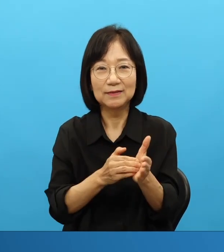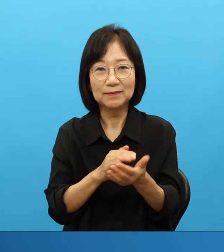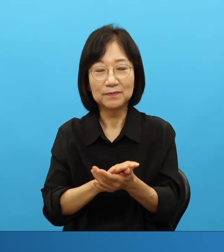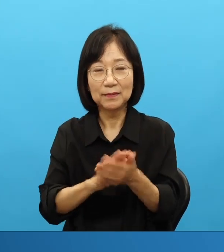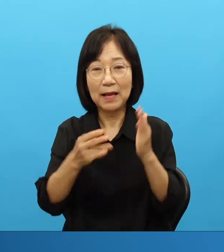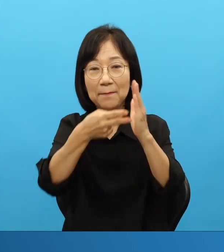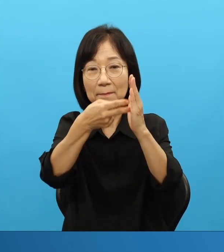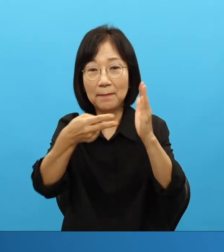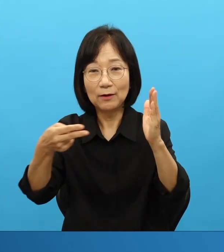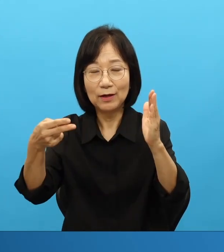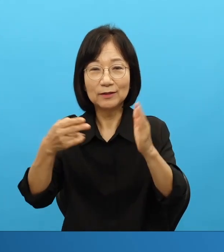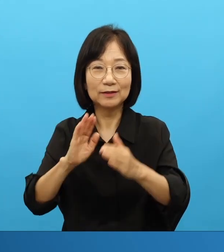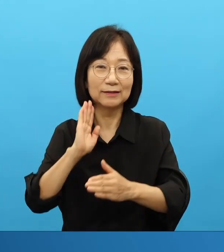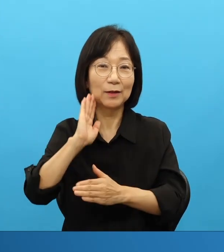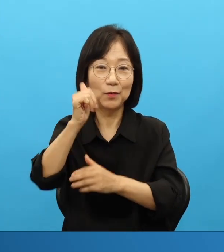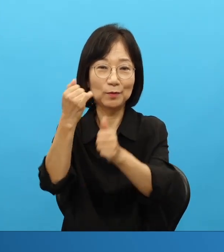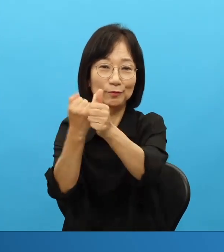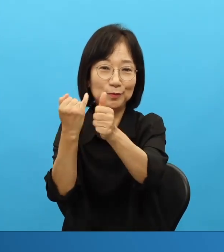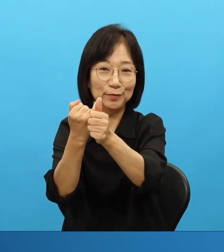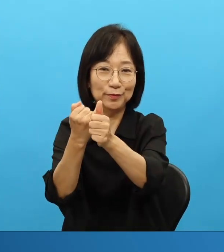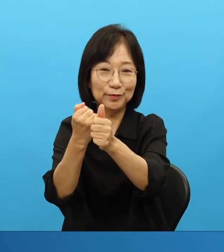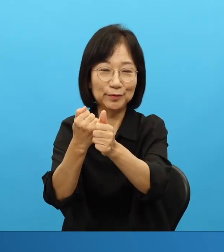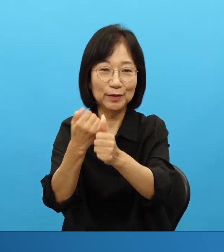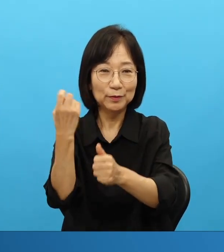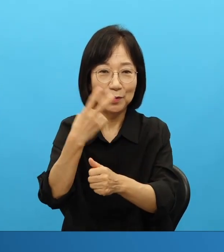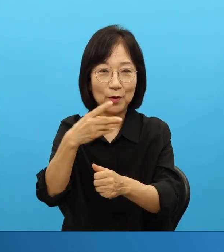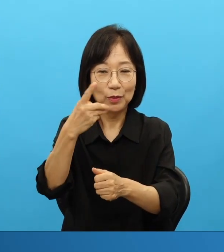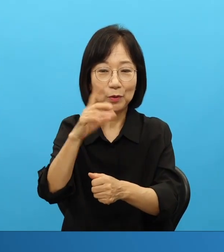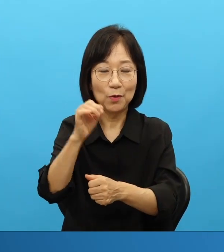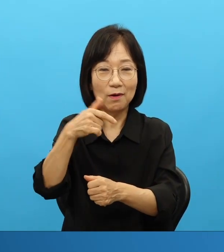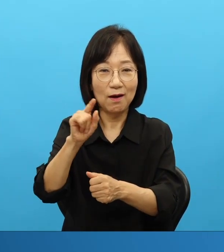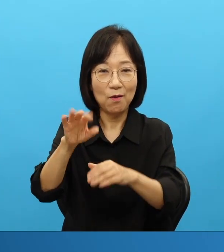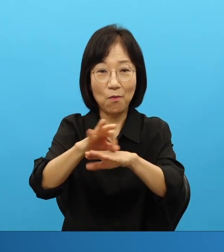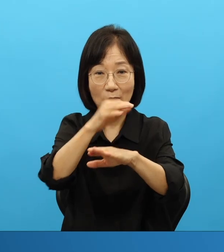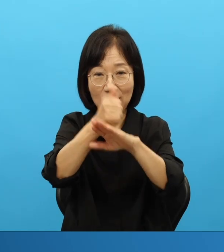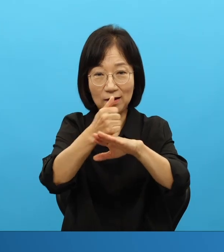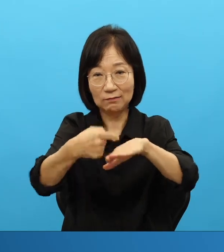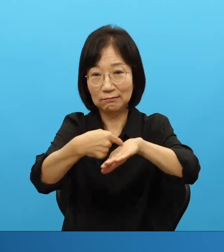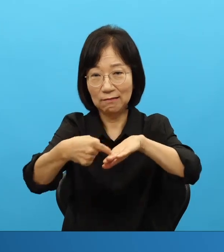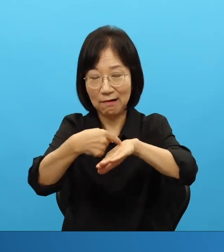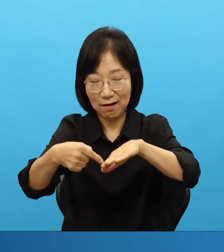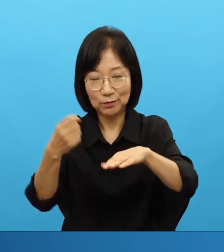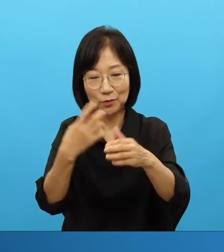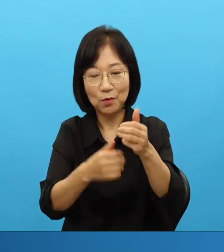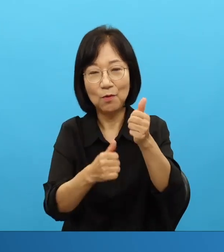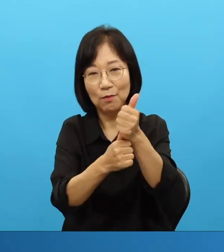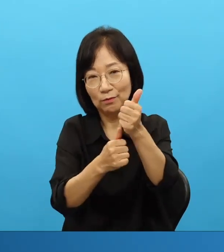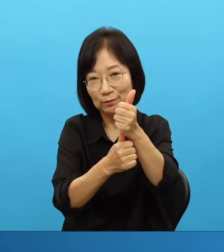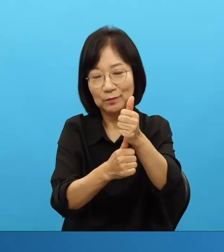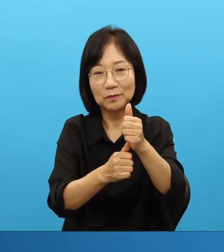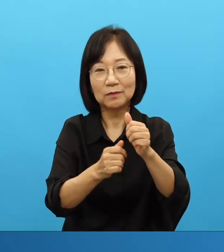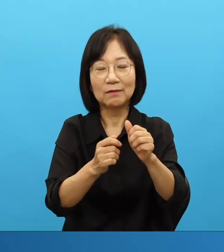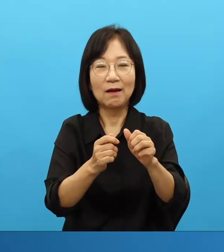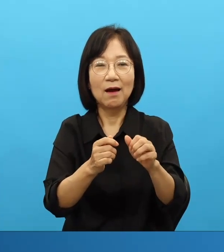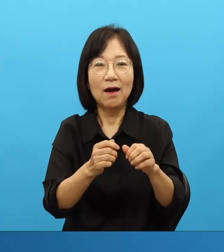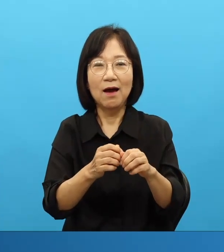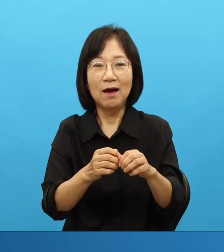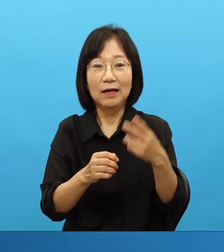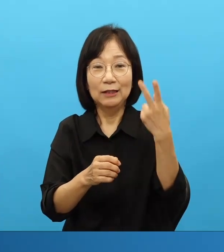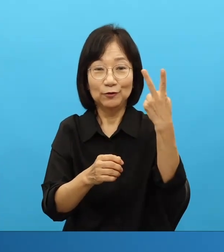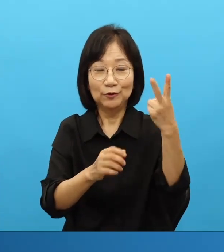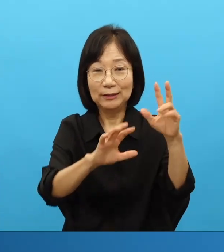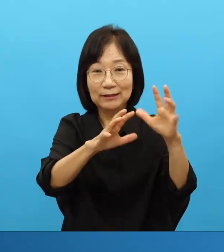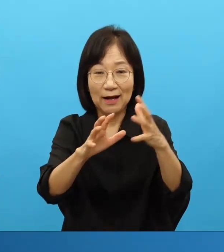대통령 내외와 전 국회의장, 통가 왕족 대표와 부총리 내외 등 오세아니아 14개 나라 중 2개국